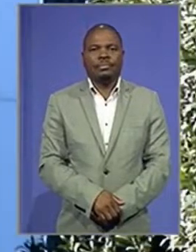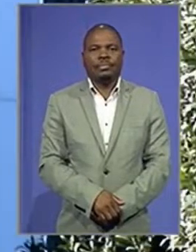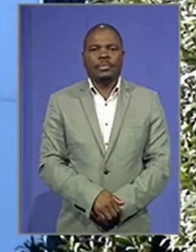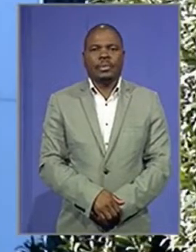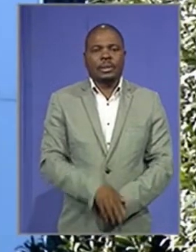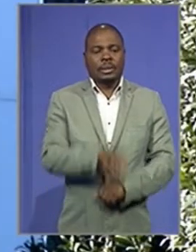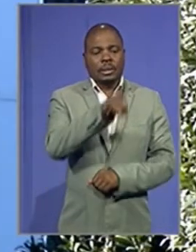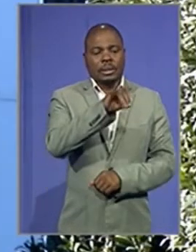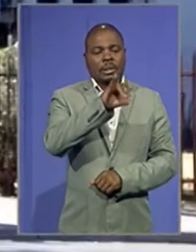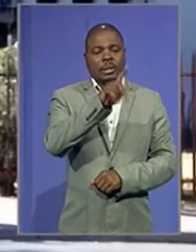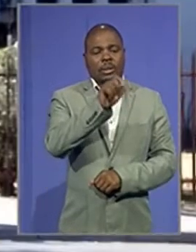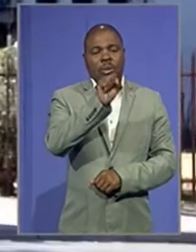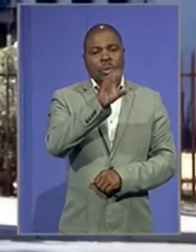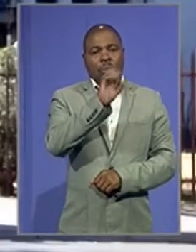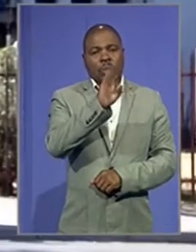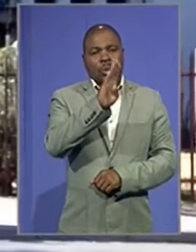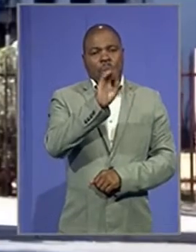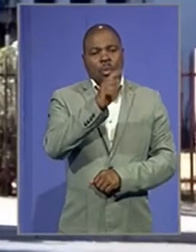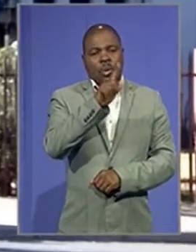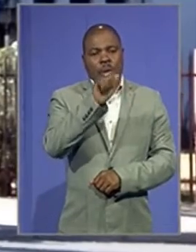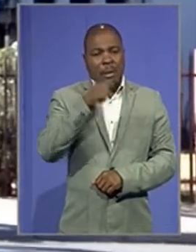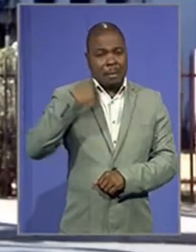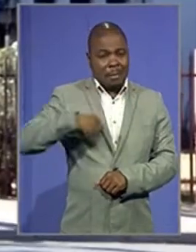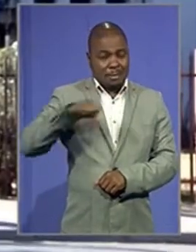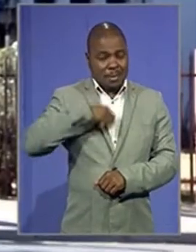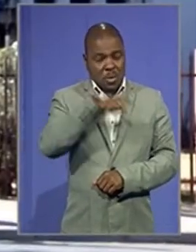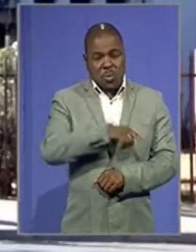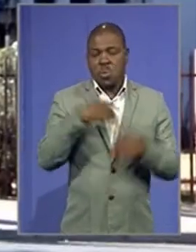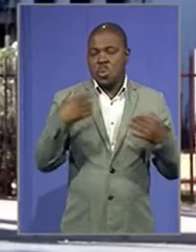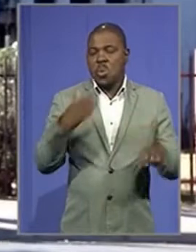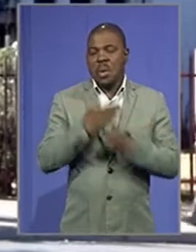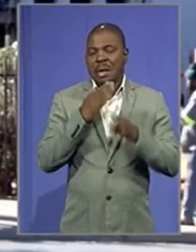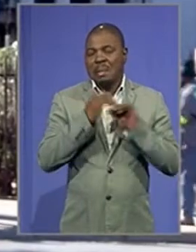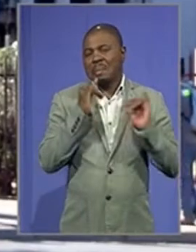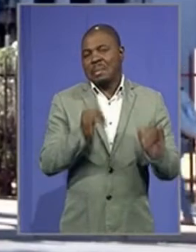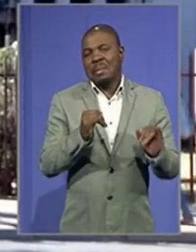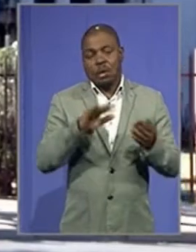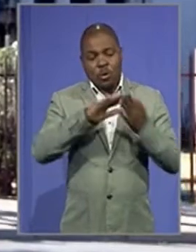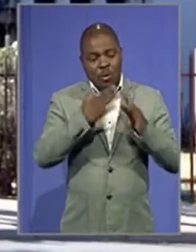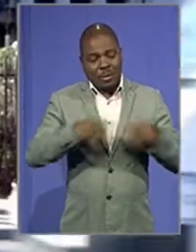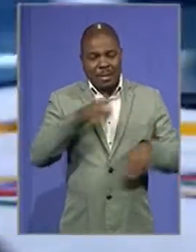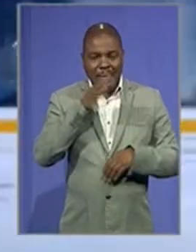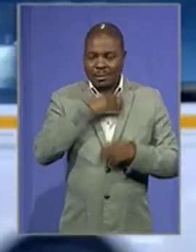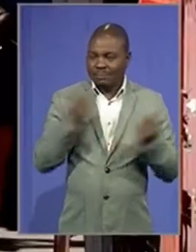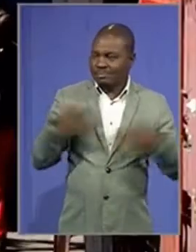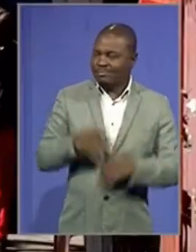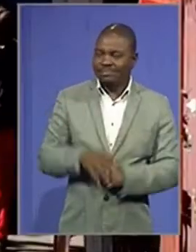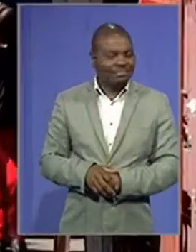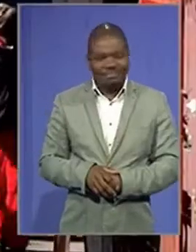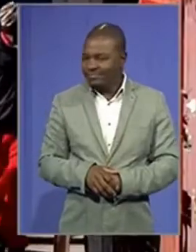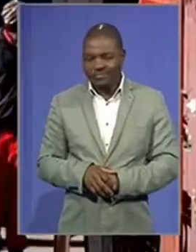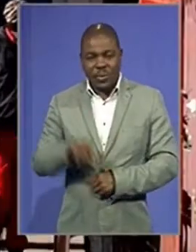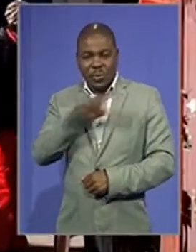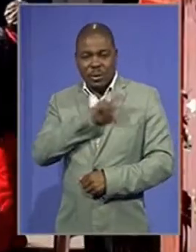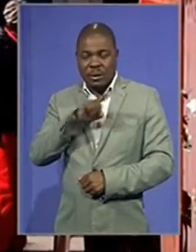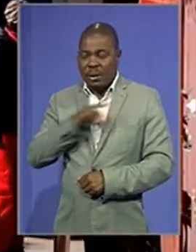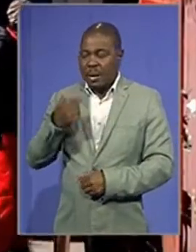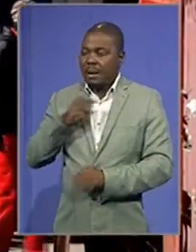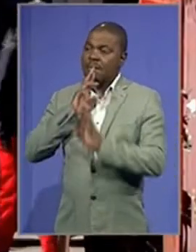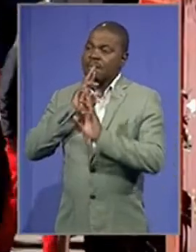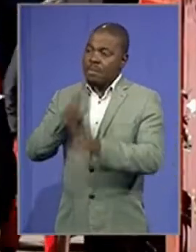Masepala wa Ditsobotla ke o mongwe wa dimasepala tseo di sa diragatsang sentle. Baahi ba re ga ba makatswe ke go sa romelwa ga dipegelo tsa ka moo masepala